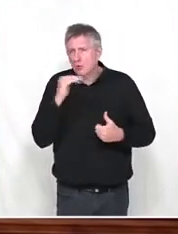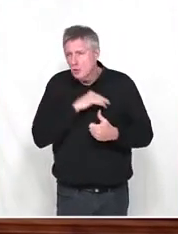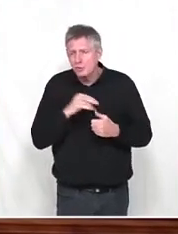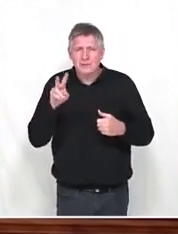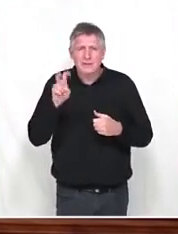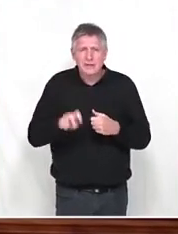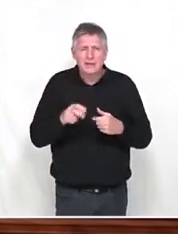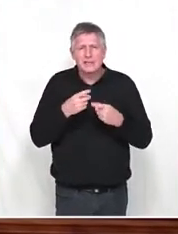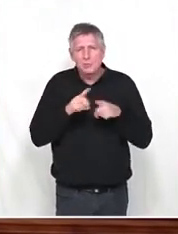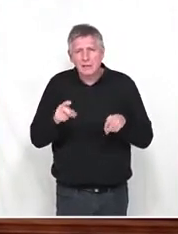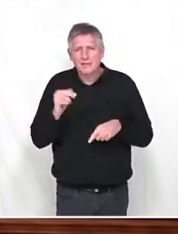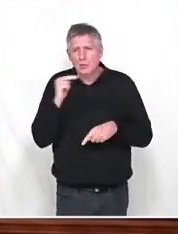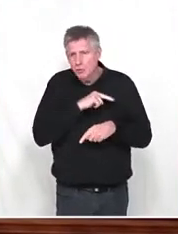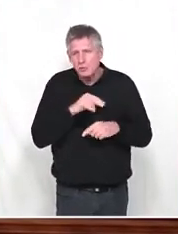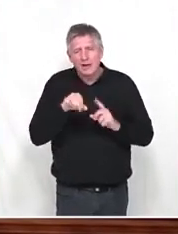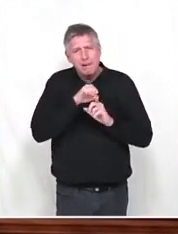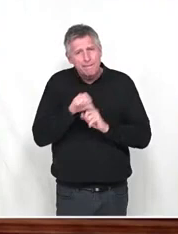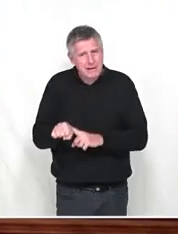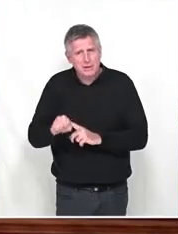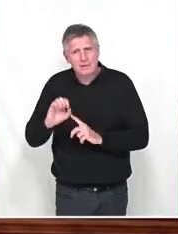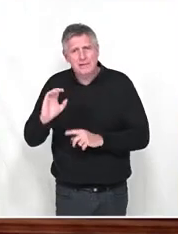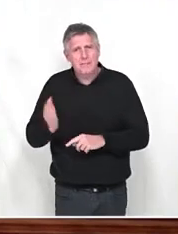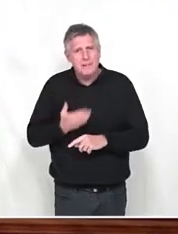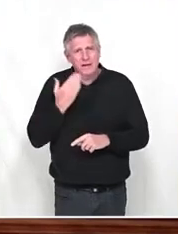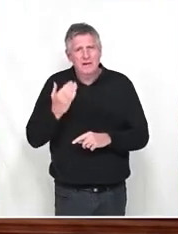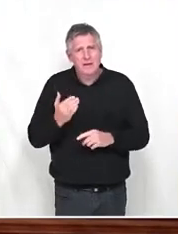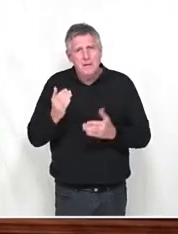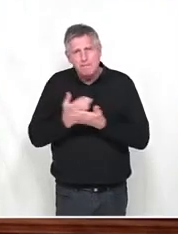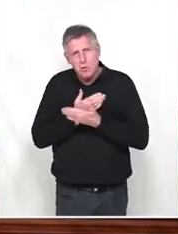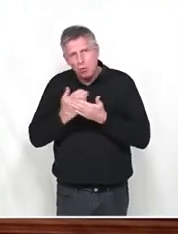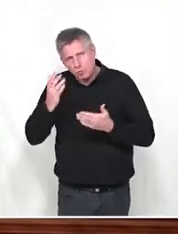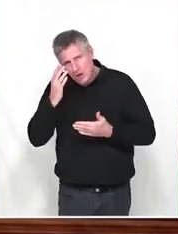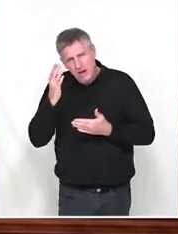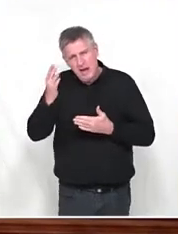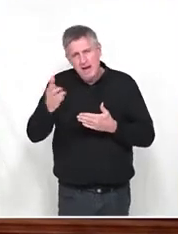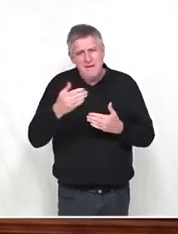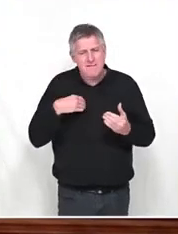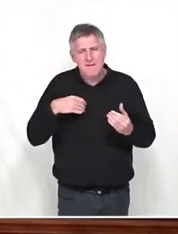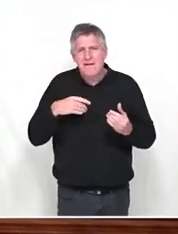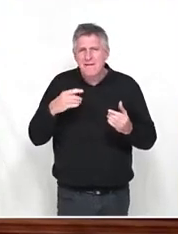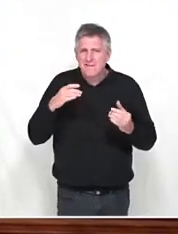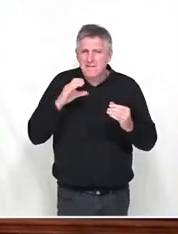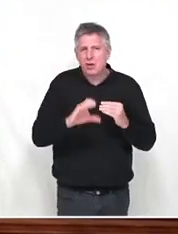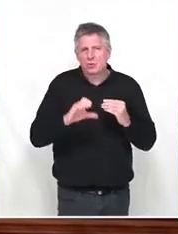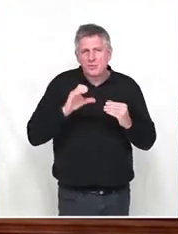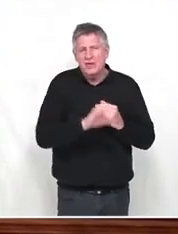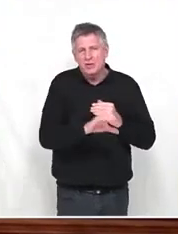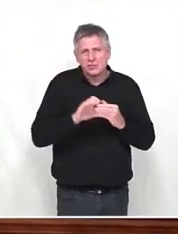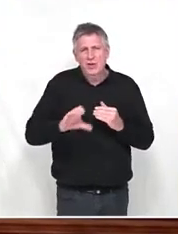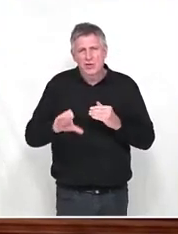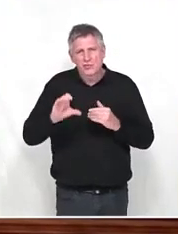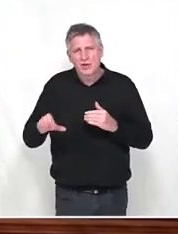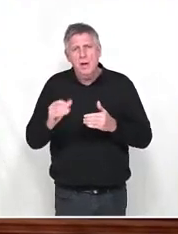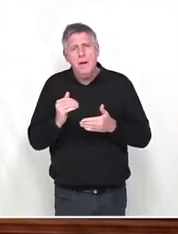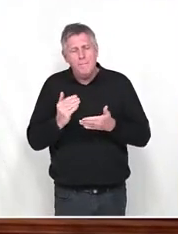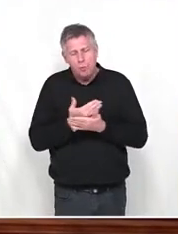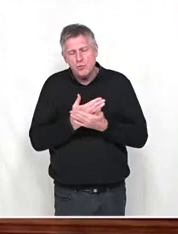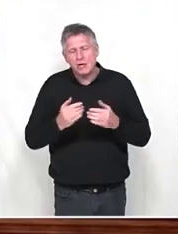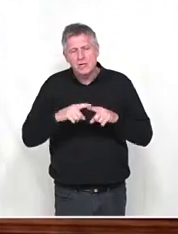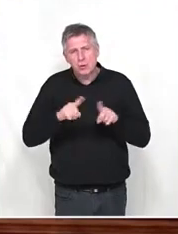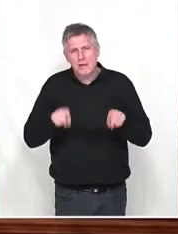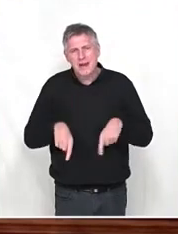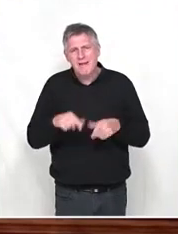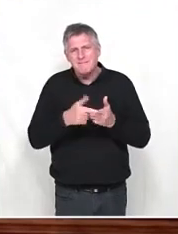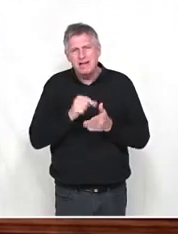Telles sont nos priorités, tels sont l'ensemble des projets que nous avons financés à travers ce budget 2024. Je pense